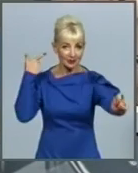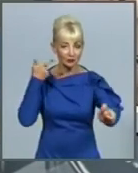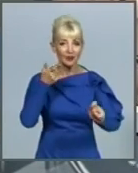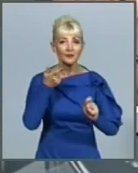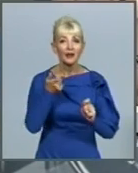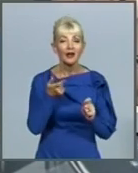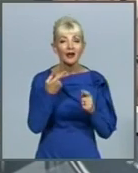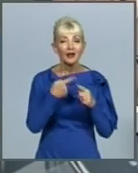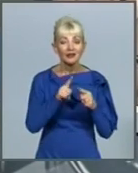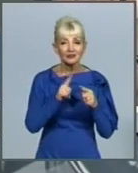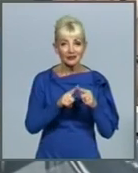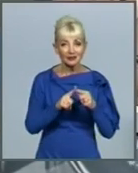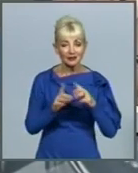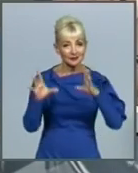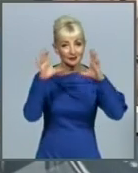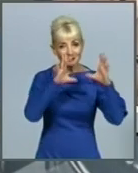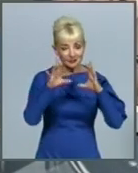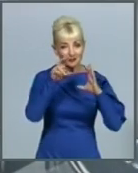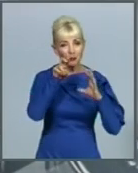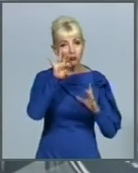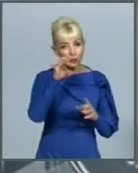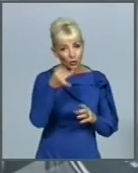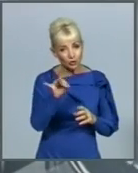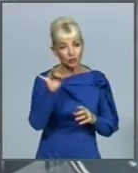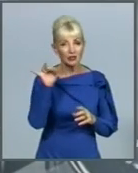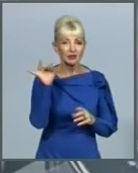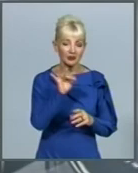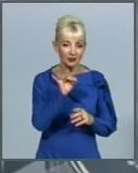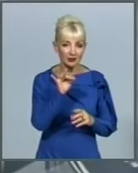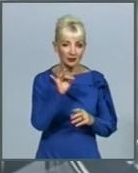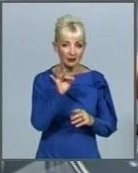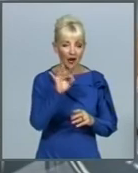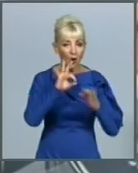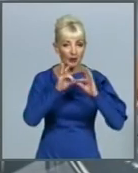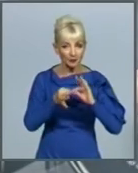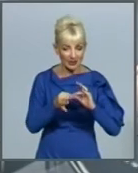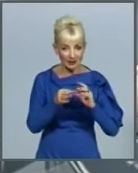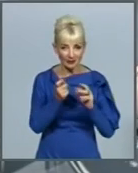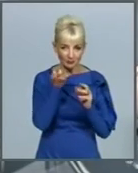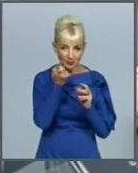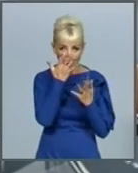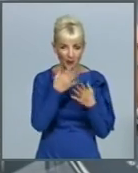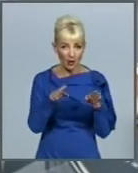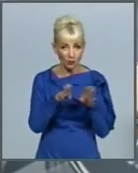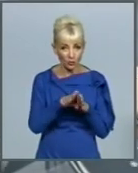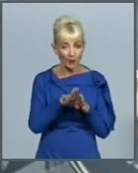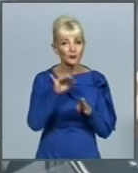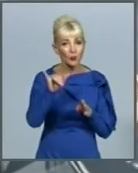принципе, конструкция у блочного и олимпийского лука схожа, но у олимпийского лука два